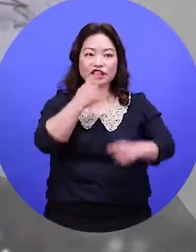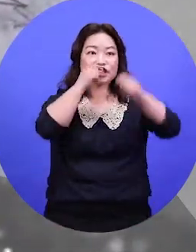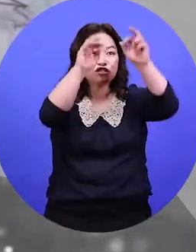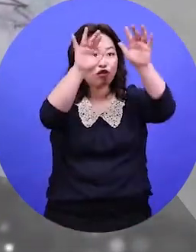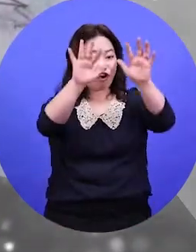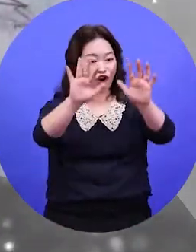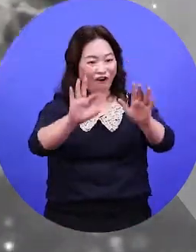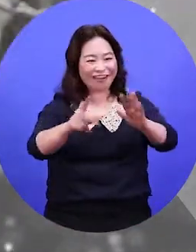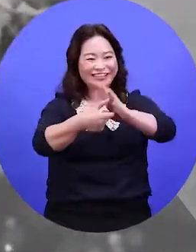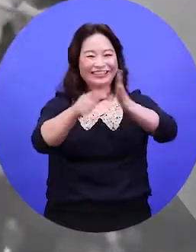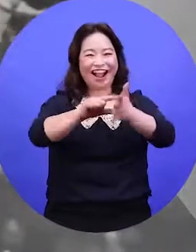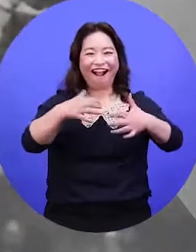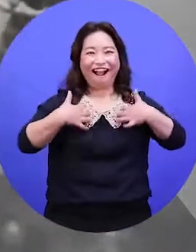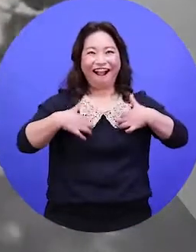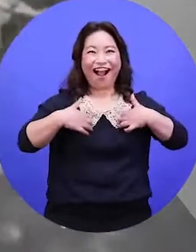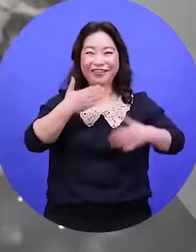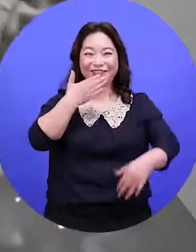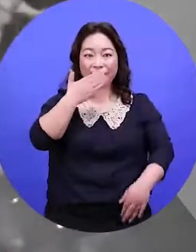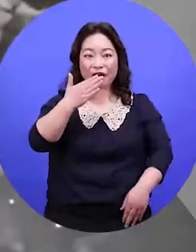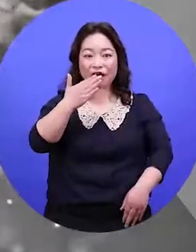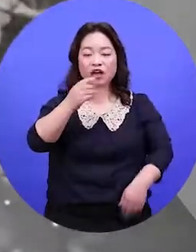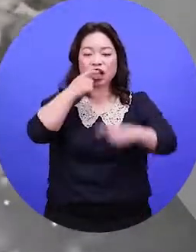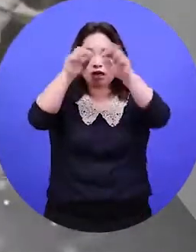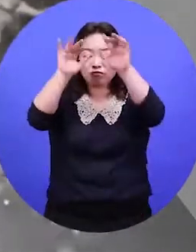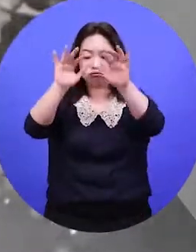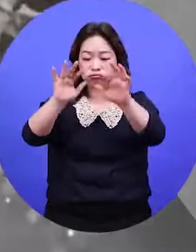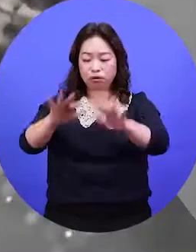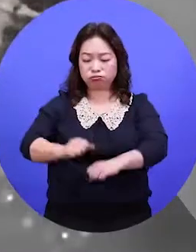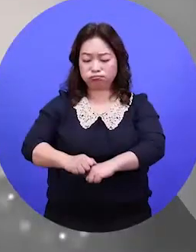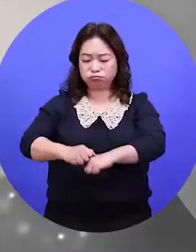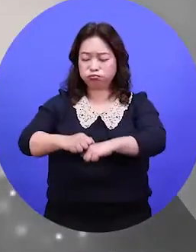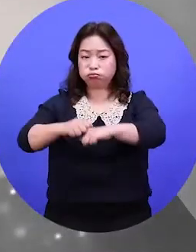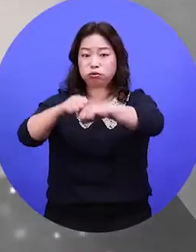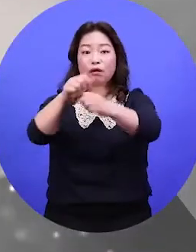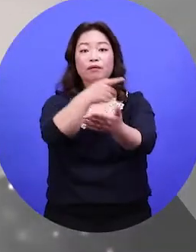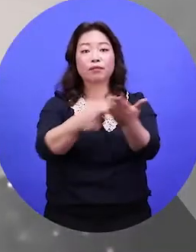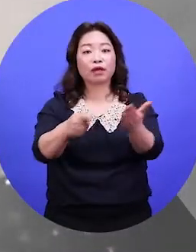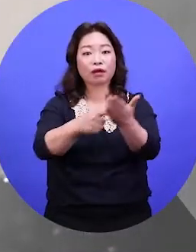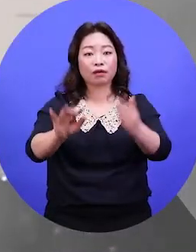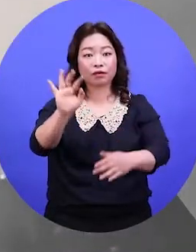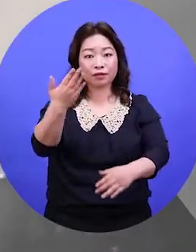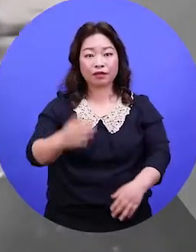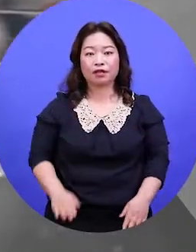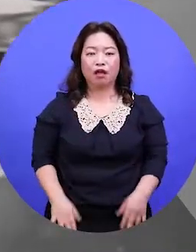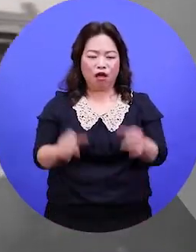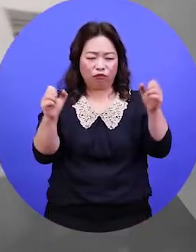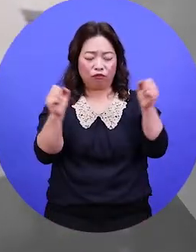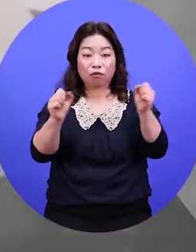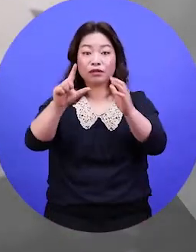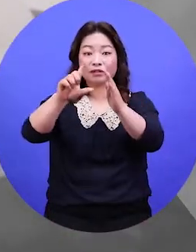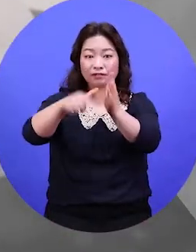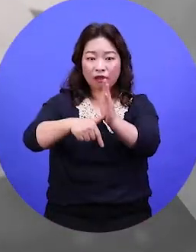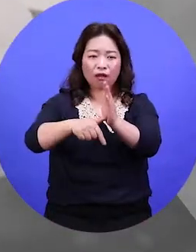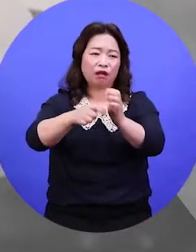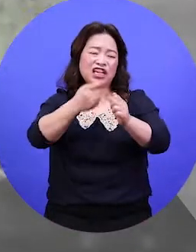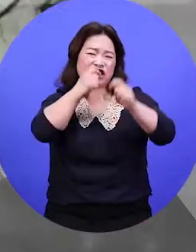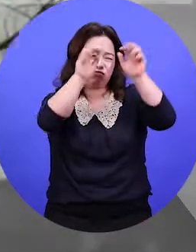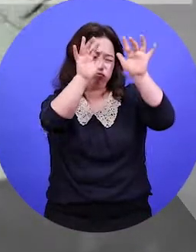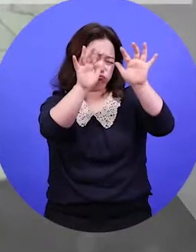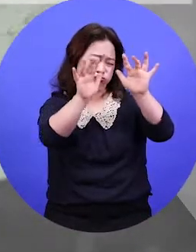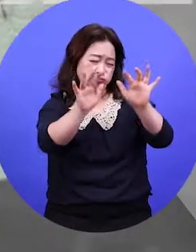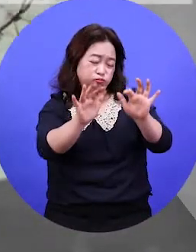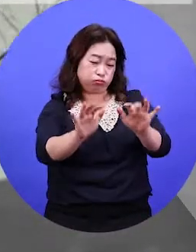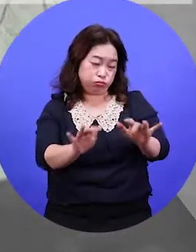적당히 내리면 낭만을 선물하지만 과하면 재난이 될 수 있는 새하얀 눈. 겨울이 오면 대설 대비